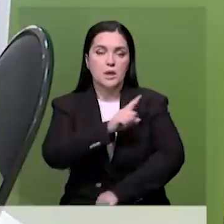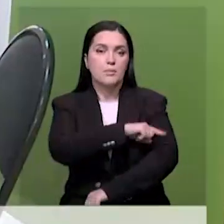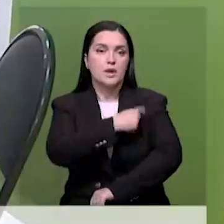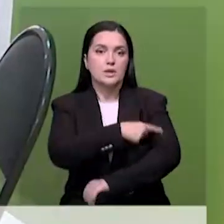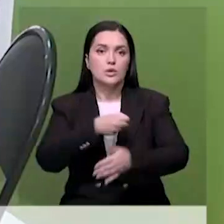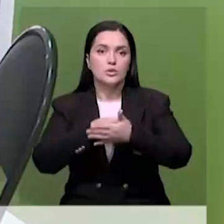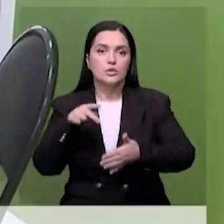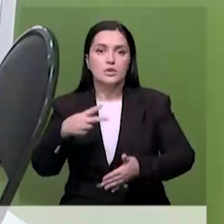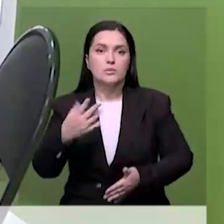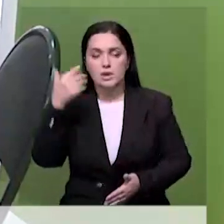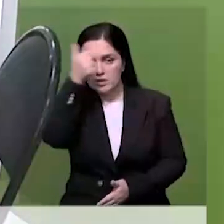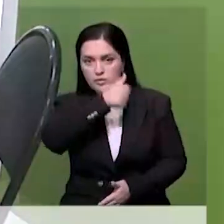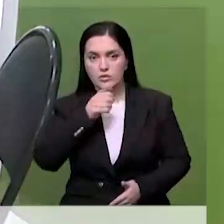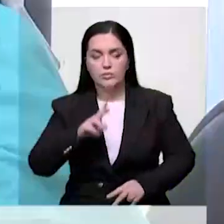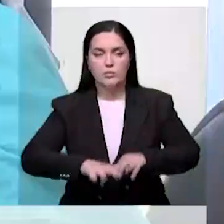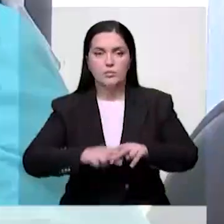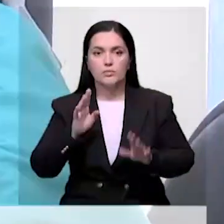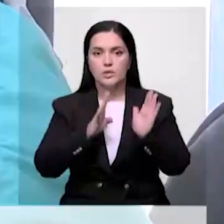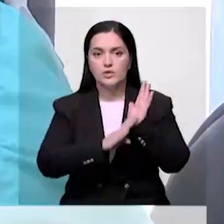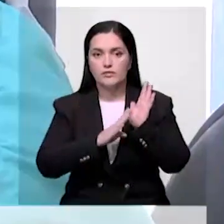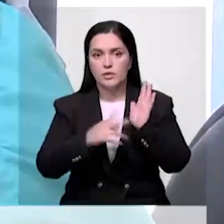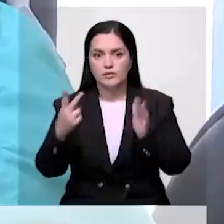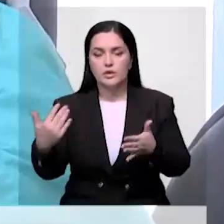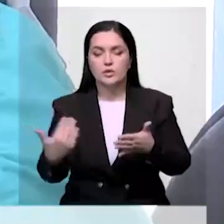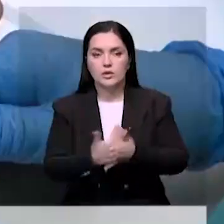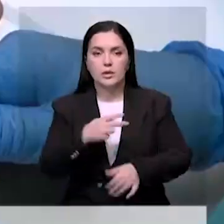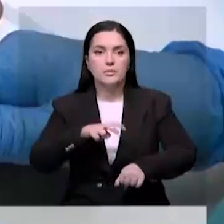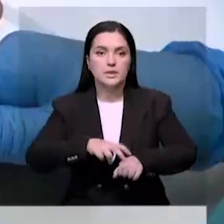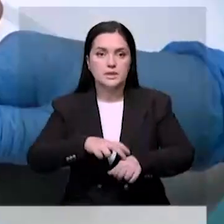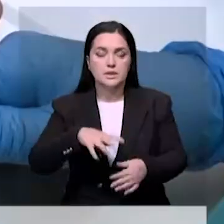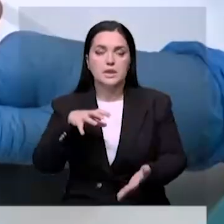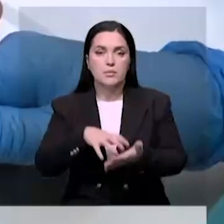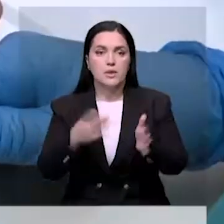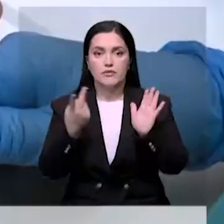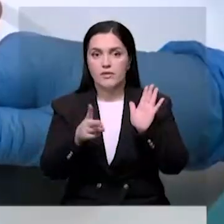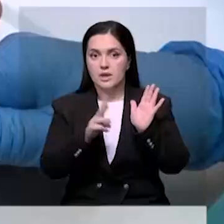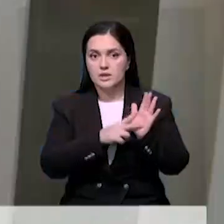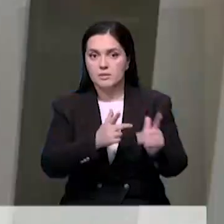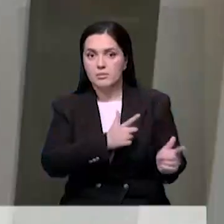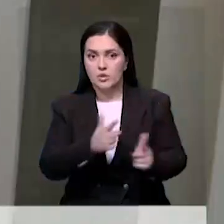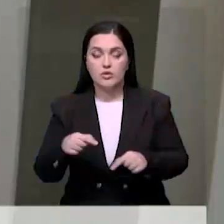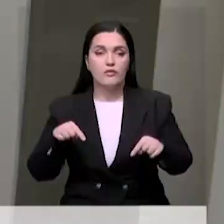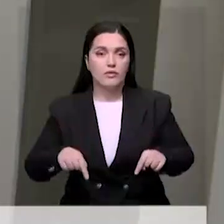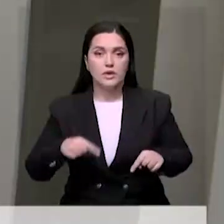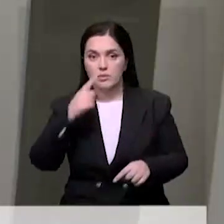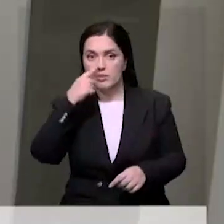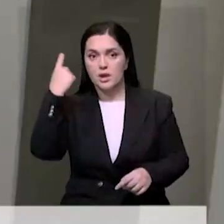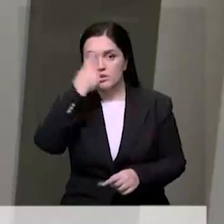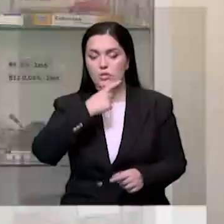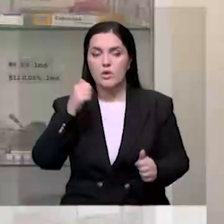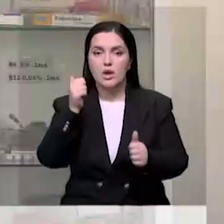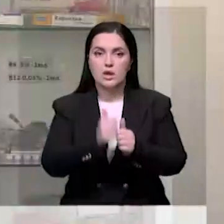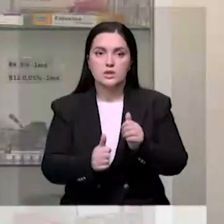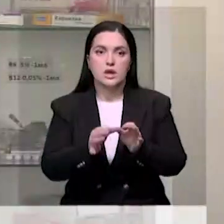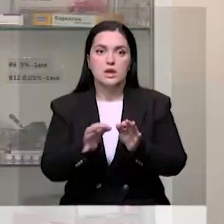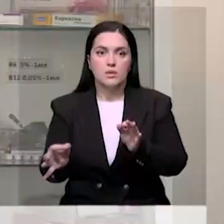2025 года планируется строительство 92 новых медицинских объектов. 27 будут завершены уже в этом году. Кроме того, в каждом районе